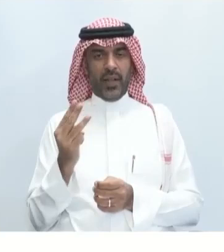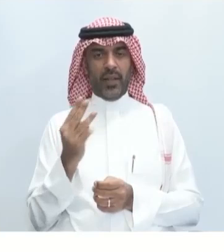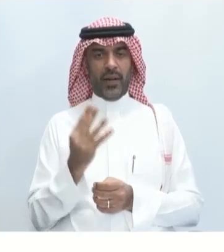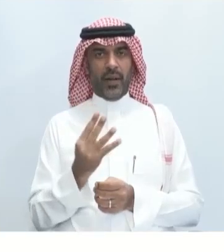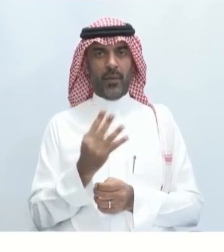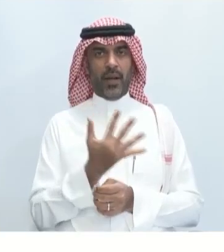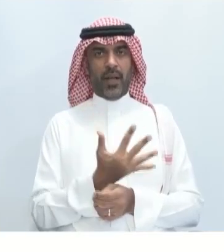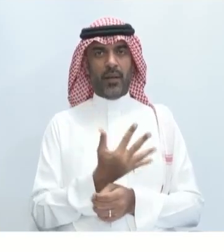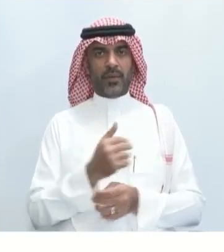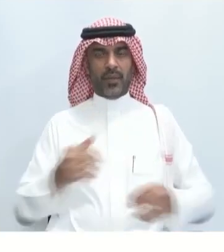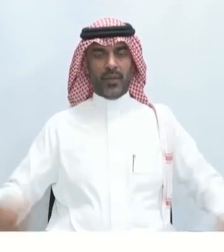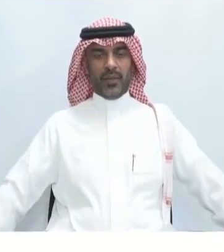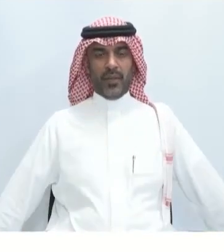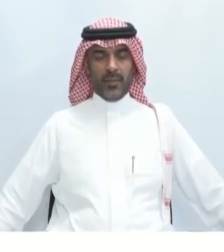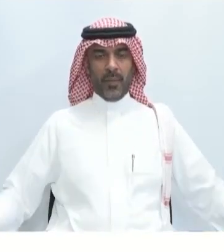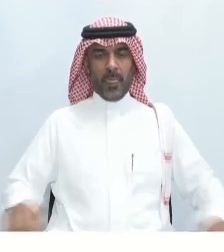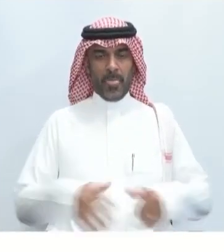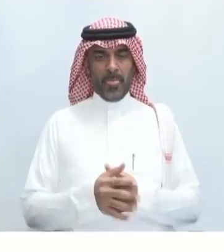ترضى يكون